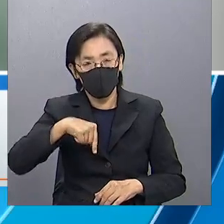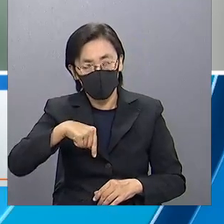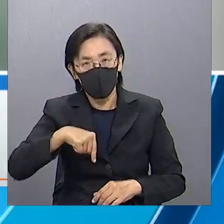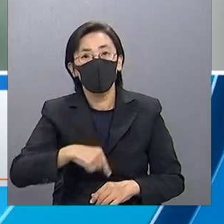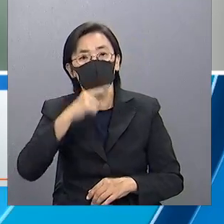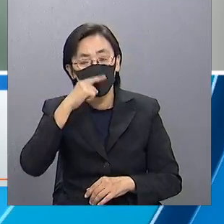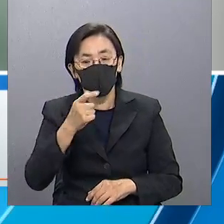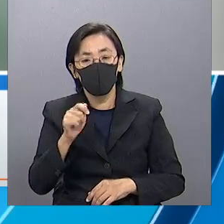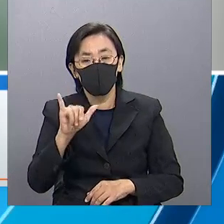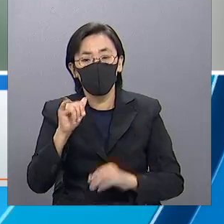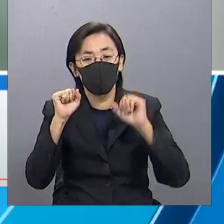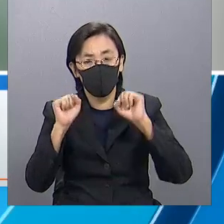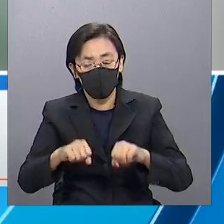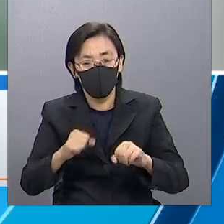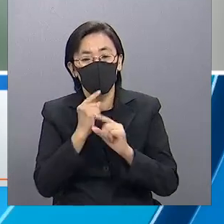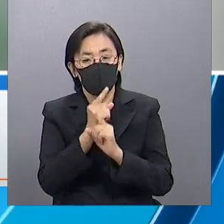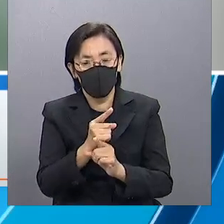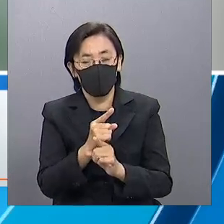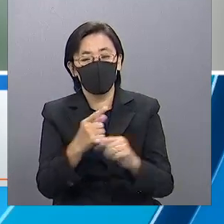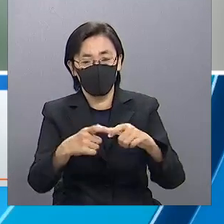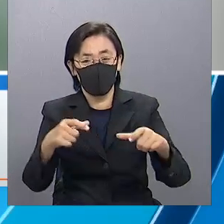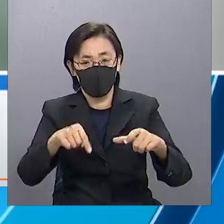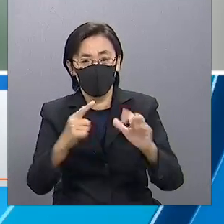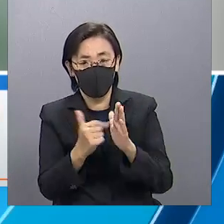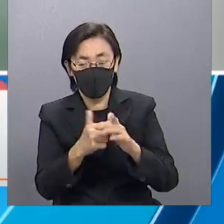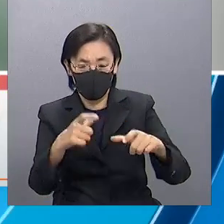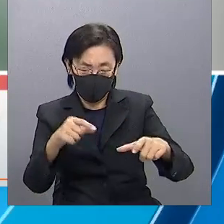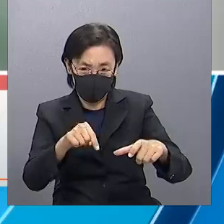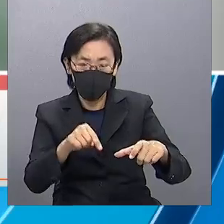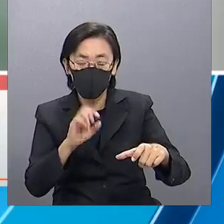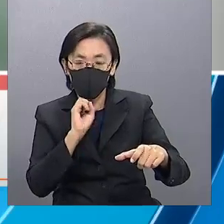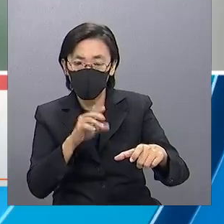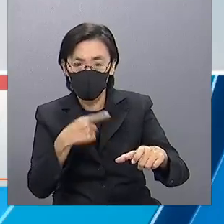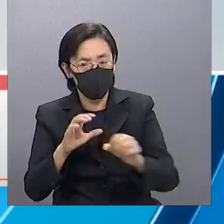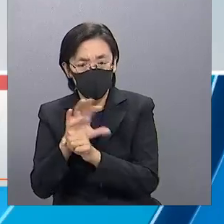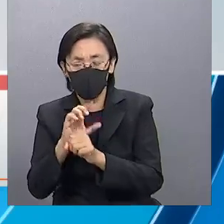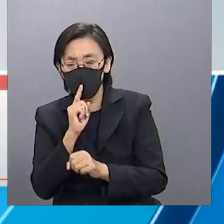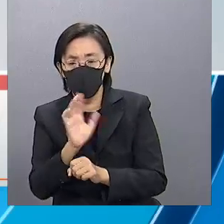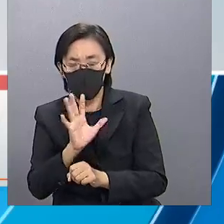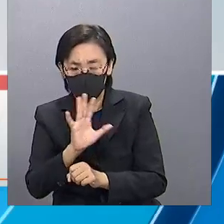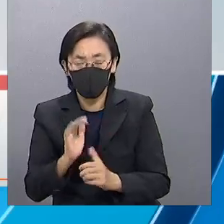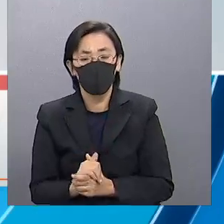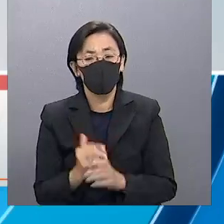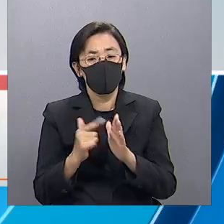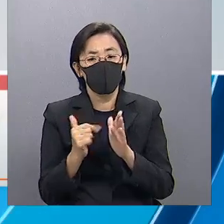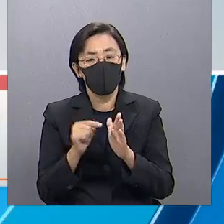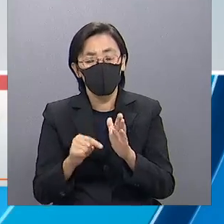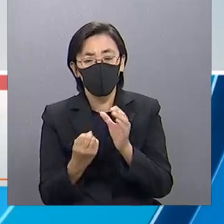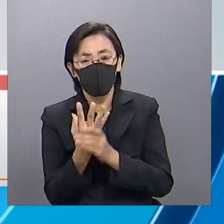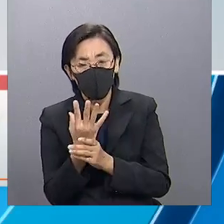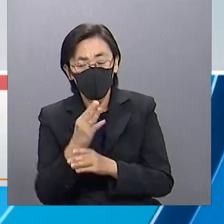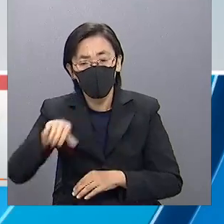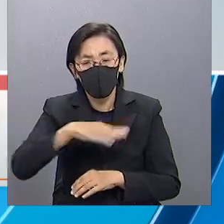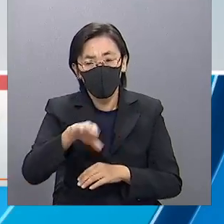ได้อนุมัติตำสัคุณที่กลาวขางก่องเลยนะคะแล้วก็ตำหรบยานี้ประกอบด้วยตัวยาทั้งสิน 10 ชนิด